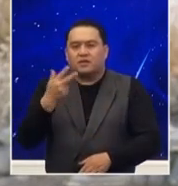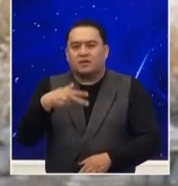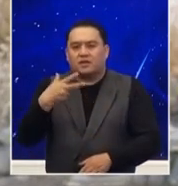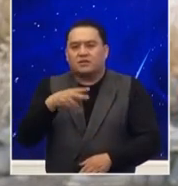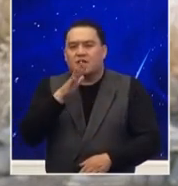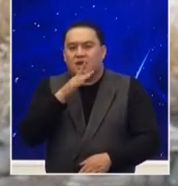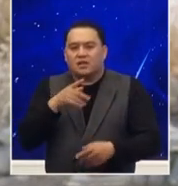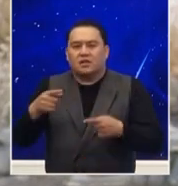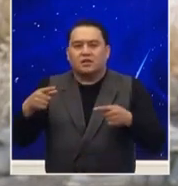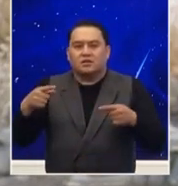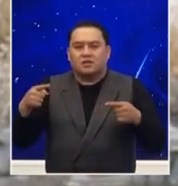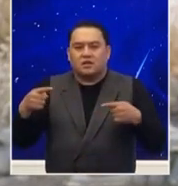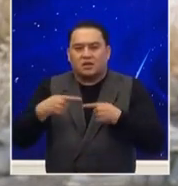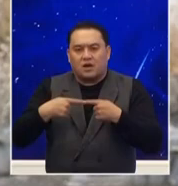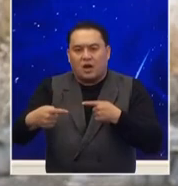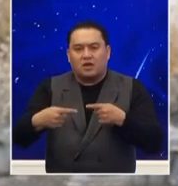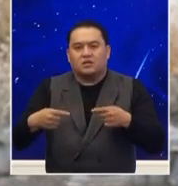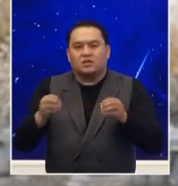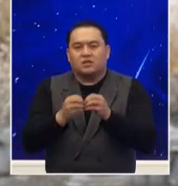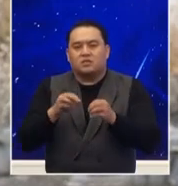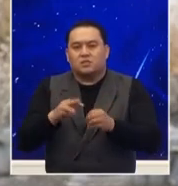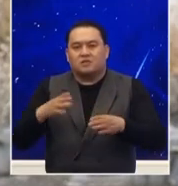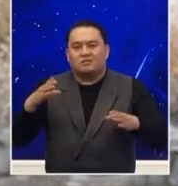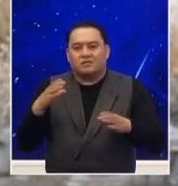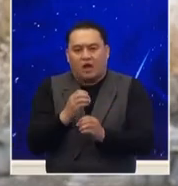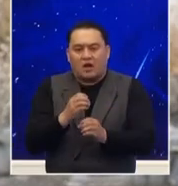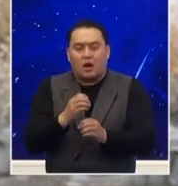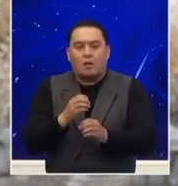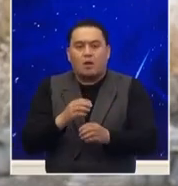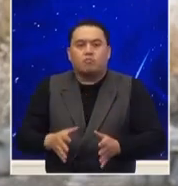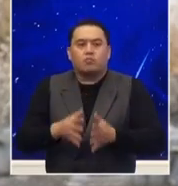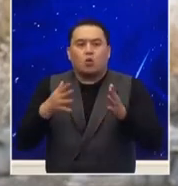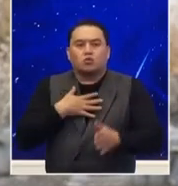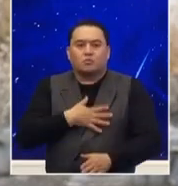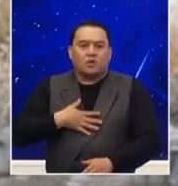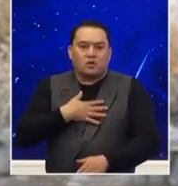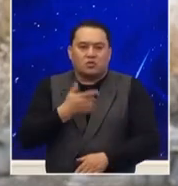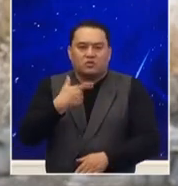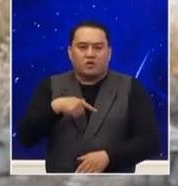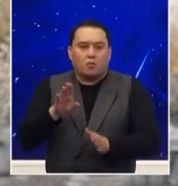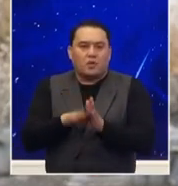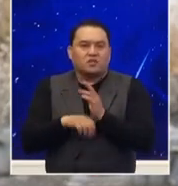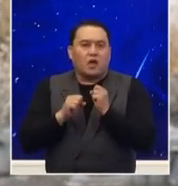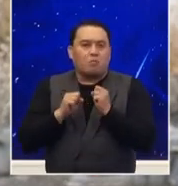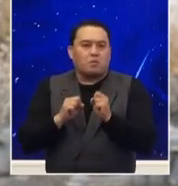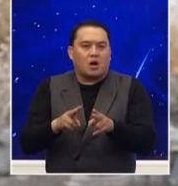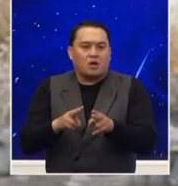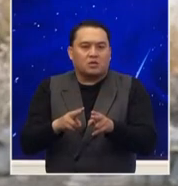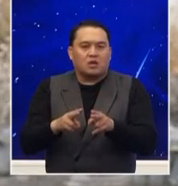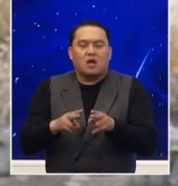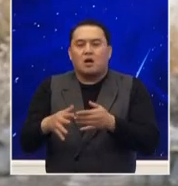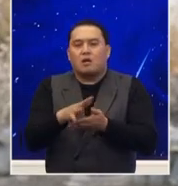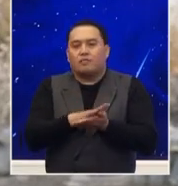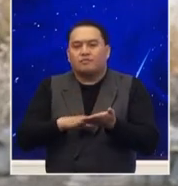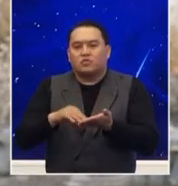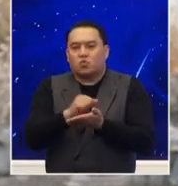лишним лет это расстояние сократилось до 10 метров. В последние годы мы все больше переживаем за свою безопасность. И из-за размыва